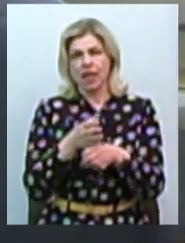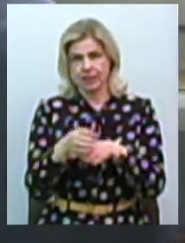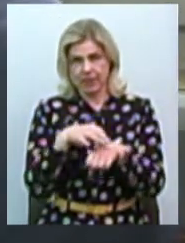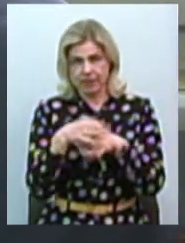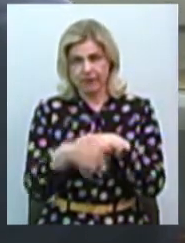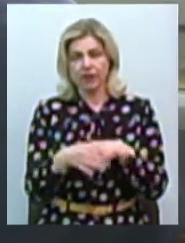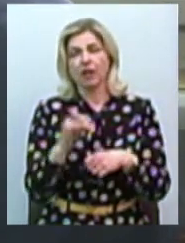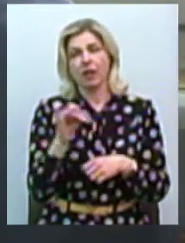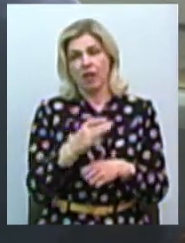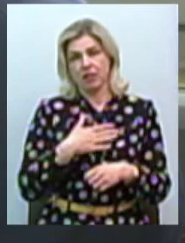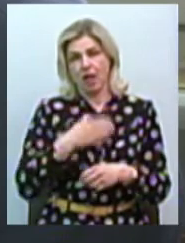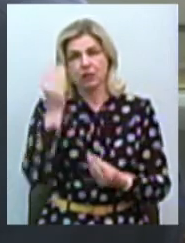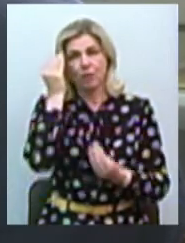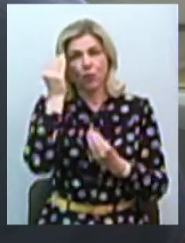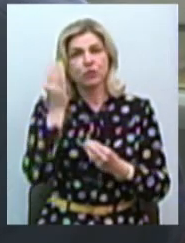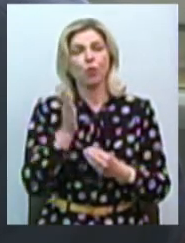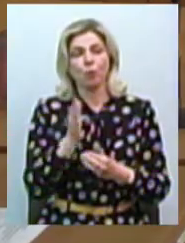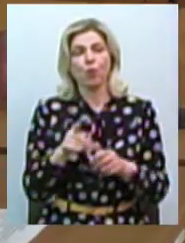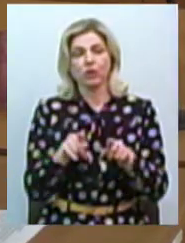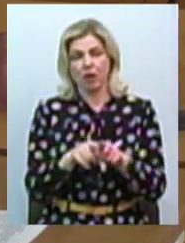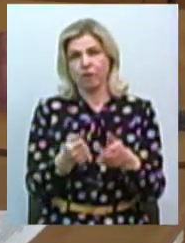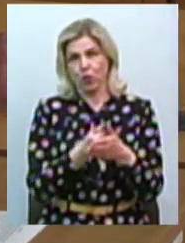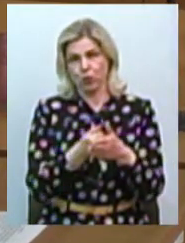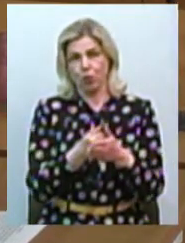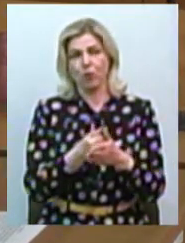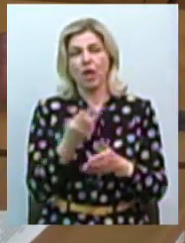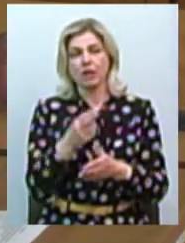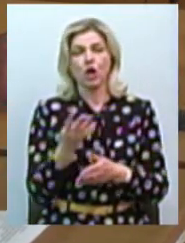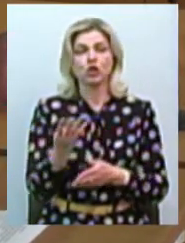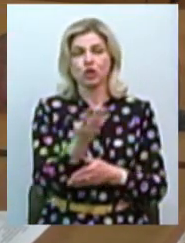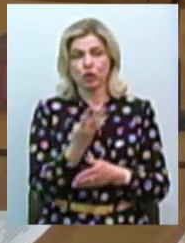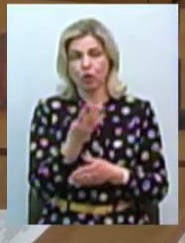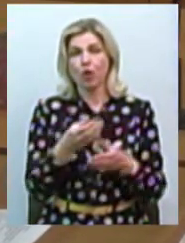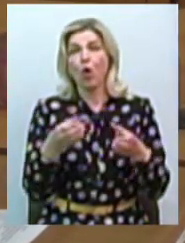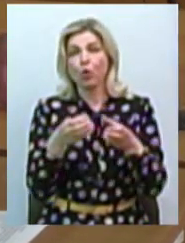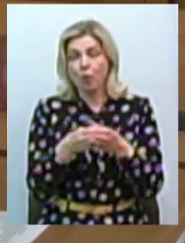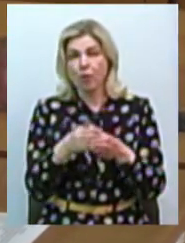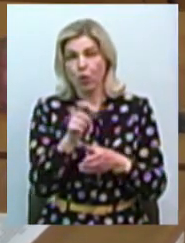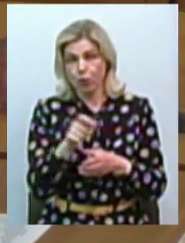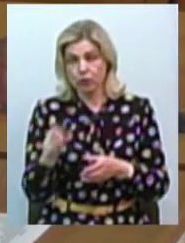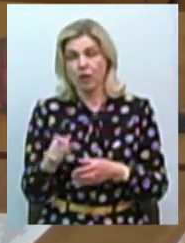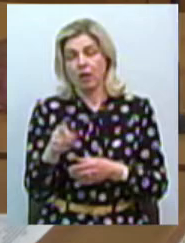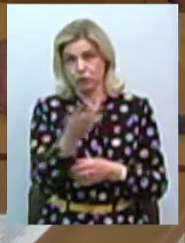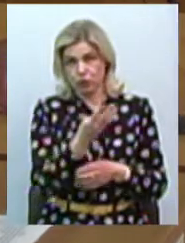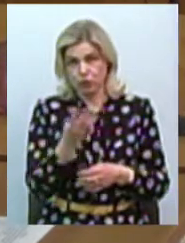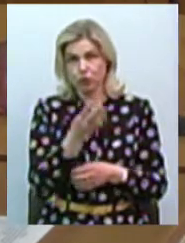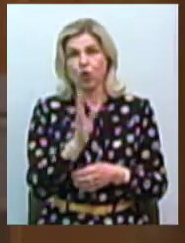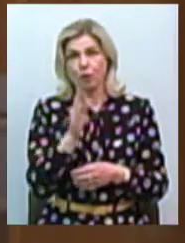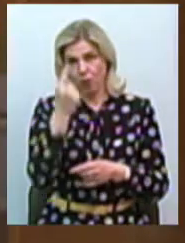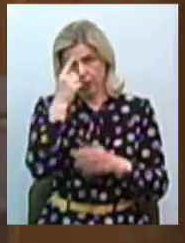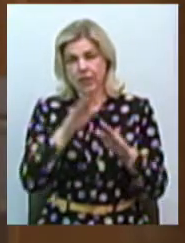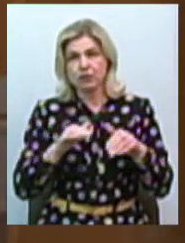наша позиція будемо відстоювати. Для всіх 4 фігурантів вказаного кримінального провадження буде